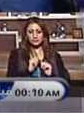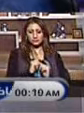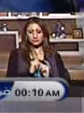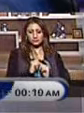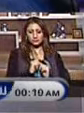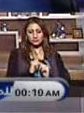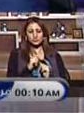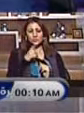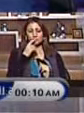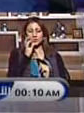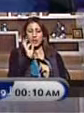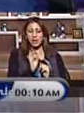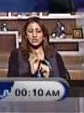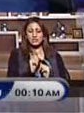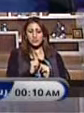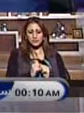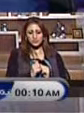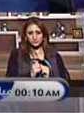اقول لك شيء